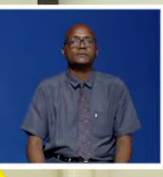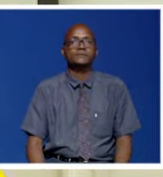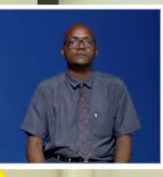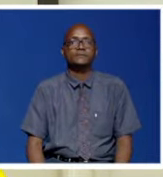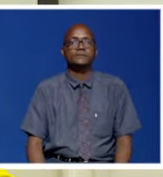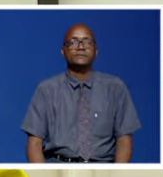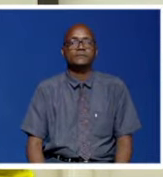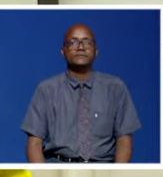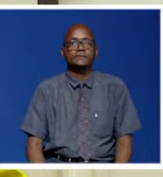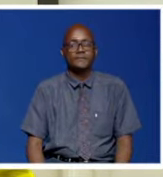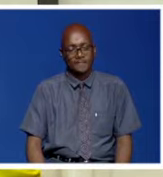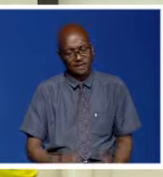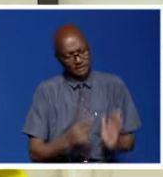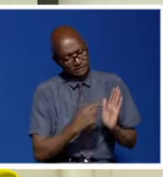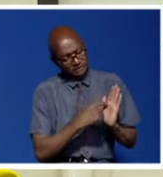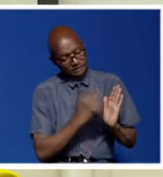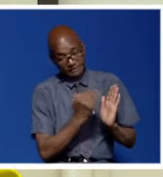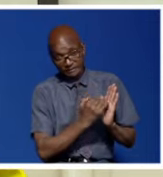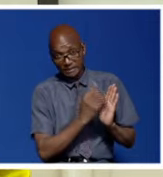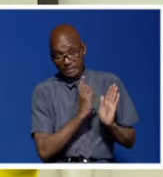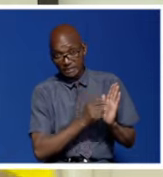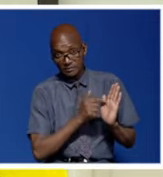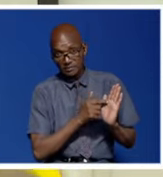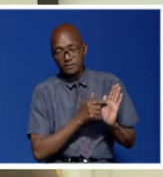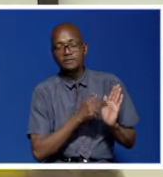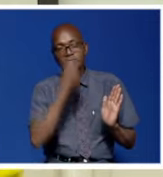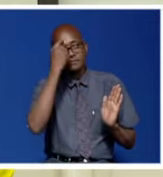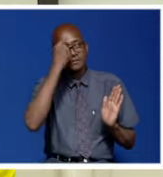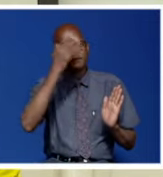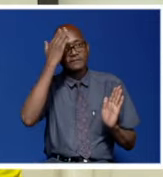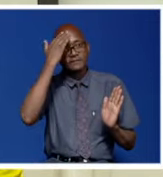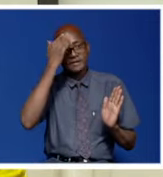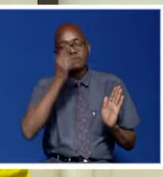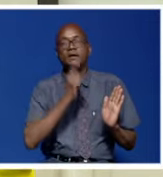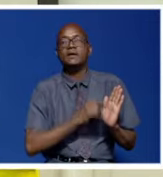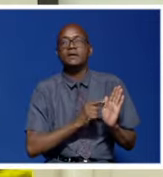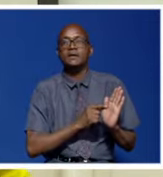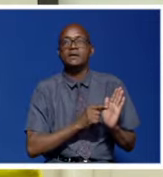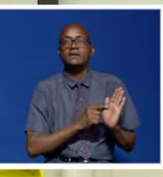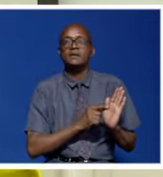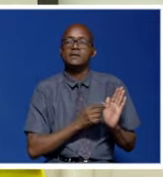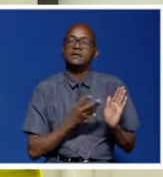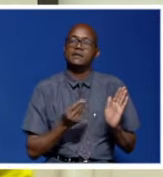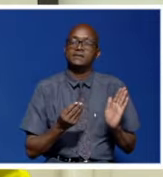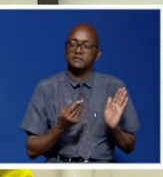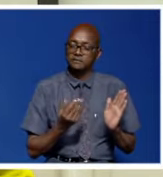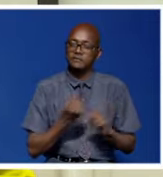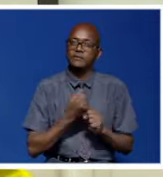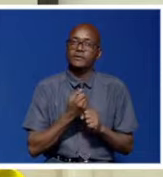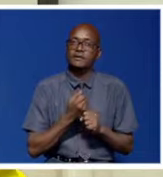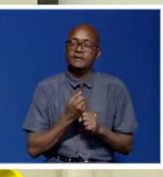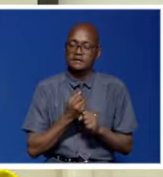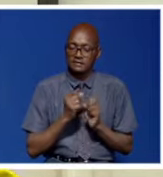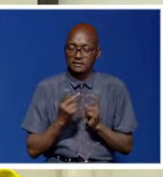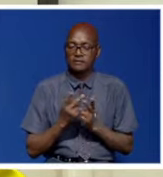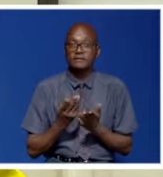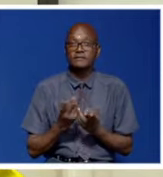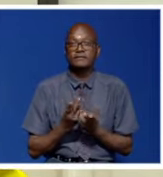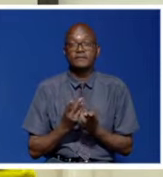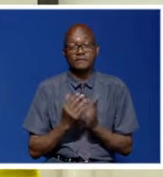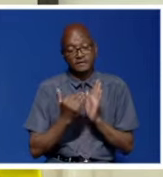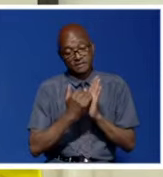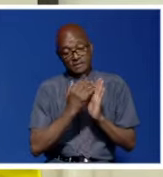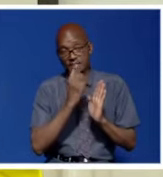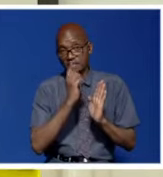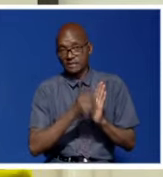kwamba hii kitu kikifanyika basi kuna kosa fulani. Lakini pia kunapokuwa kuna sheria, kwa mfano kwenye haya masuala,